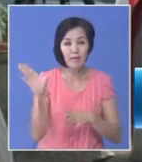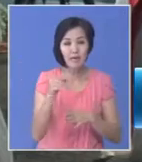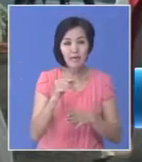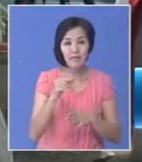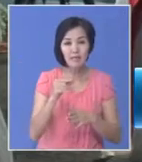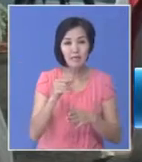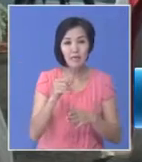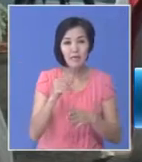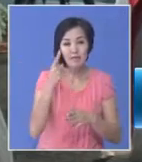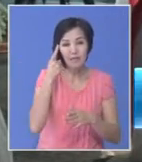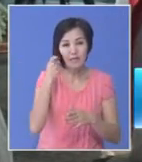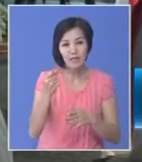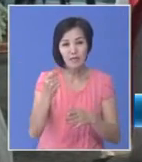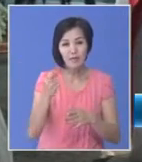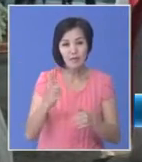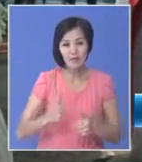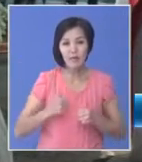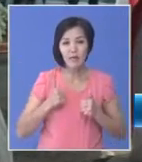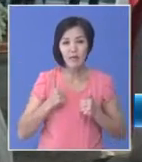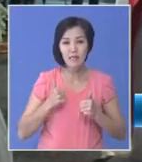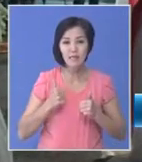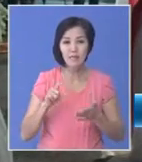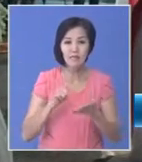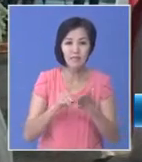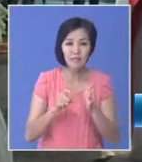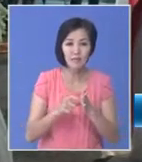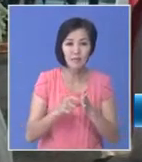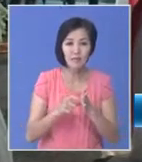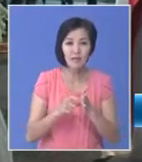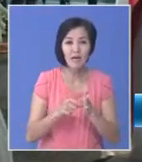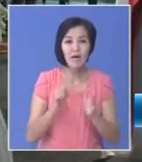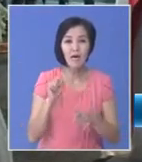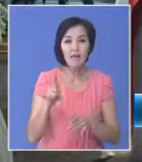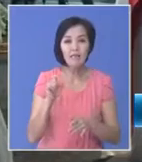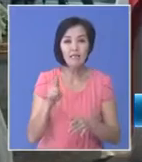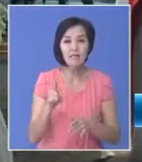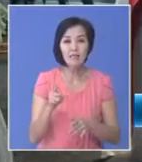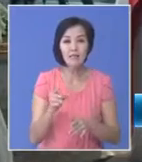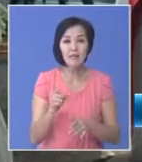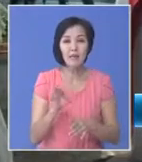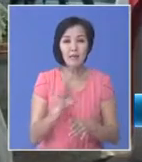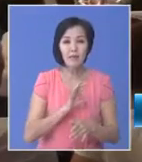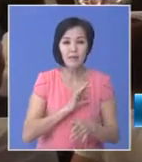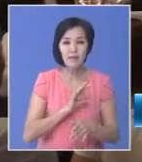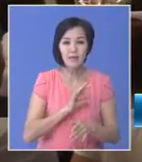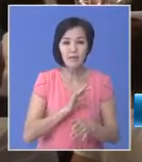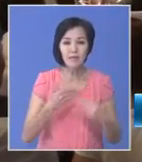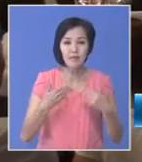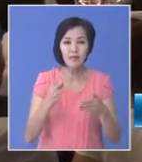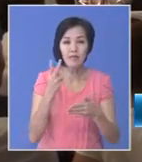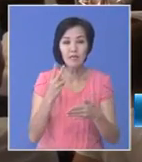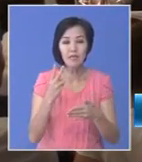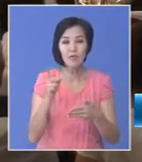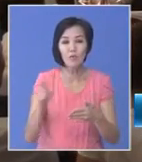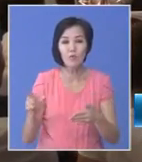осы балаларымды мақтан ете аламын. Сыныбымда алтын белгіге бітіріп жатқан екі оқушым бар. Бұл енді